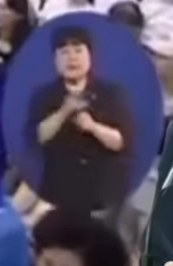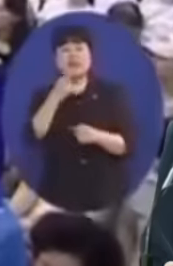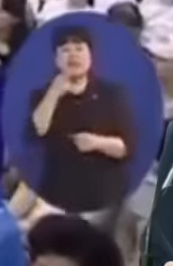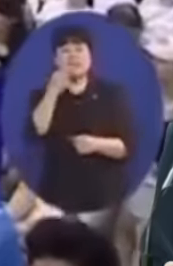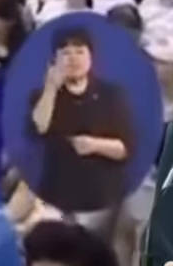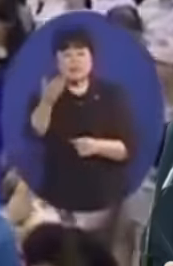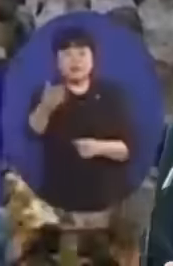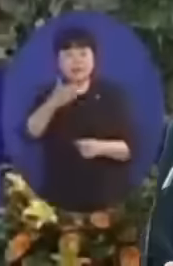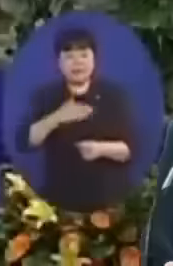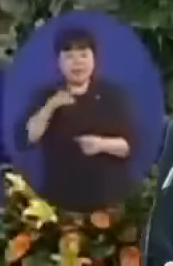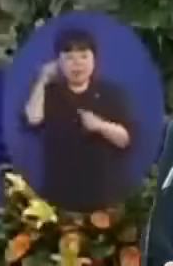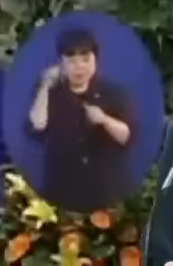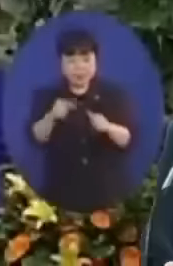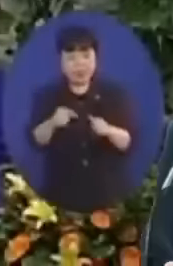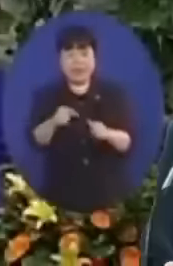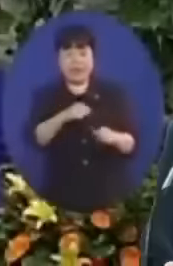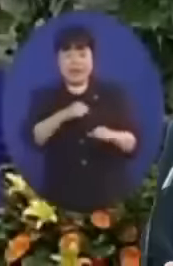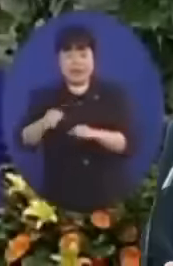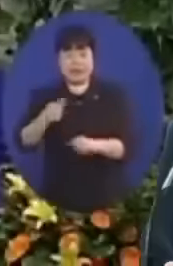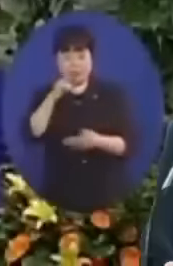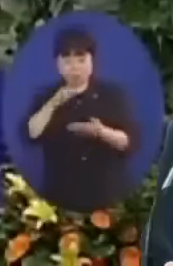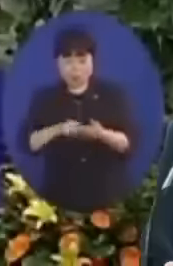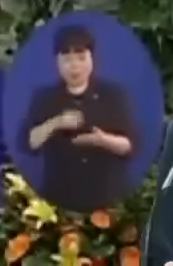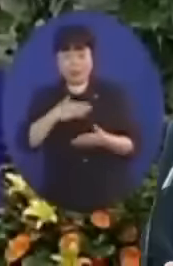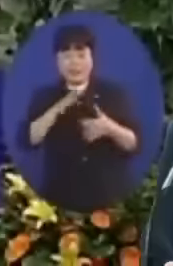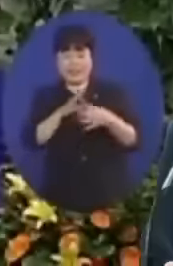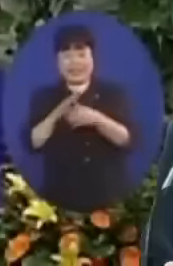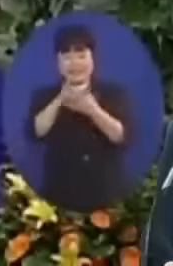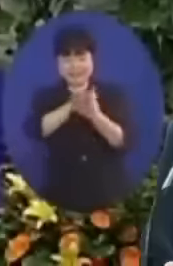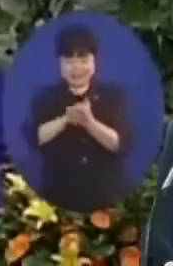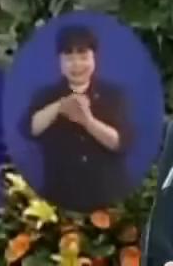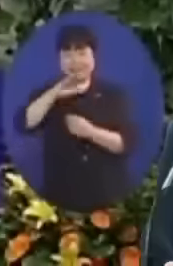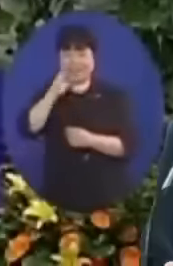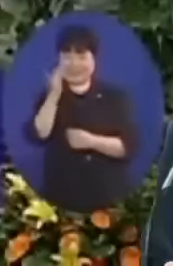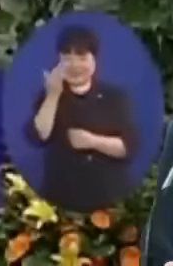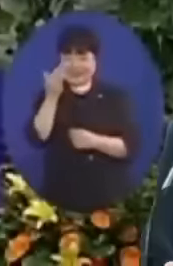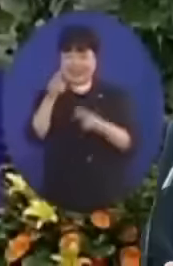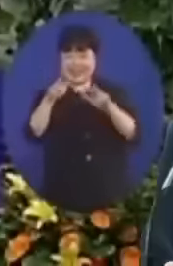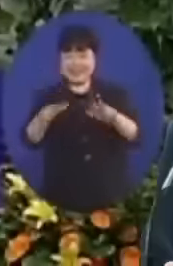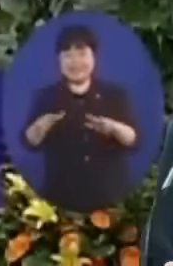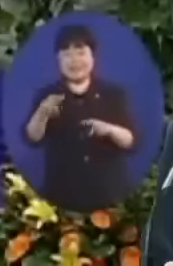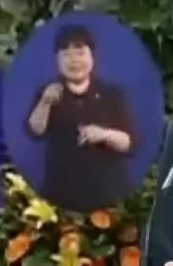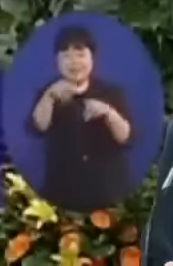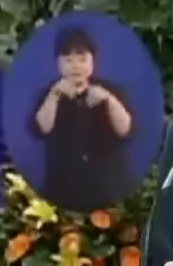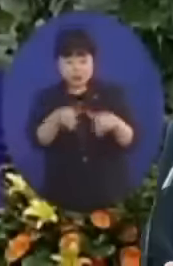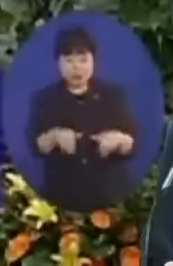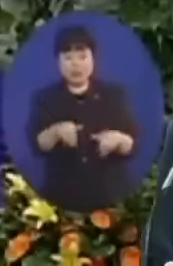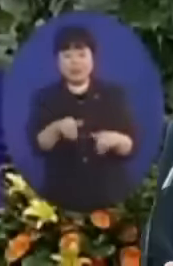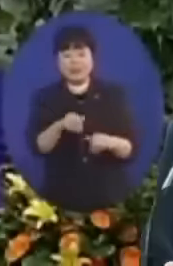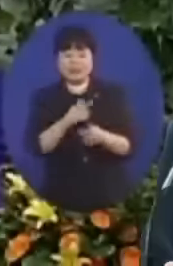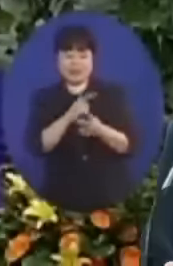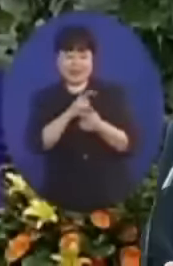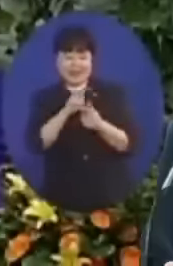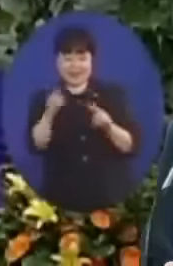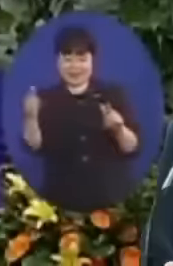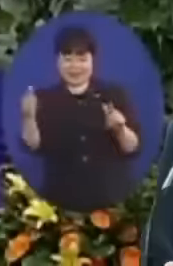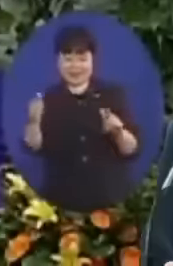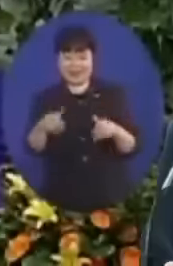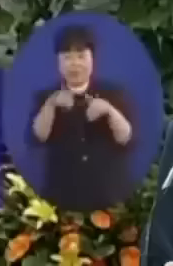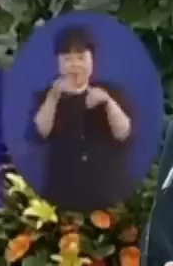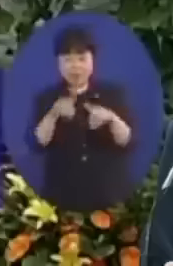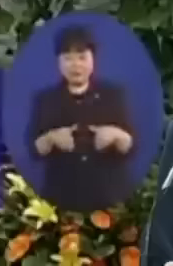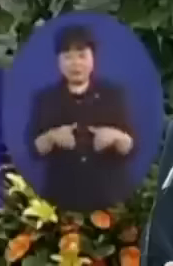없나니 너희는 내가 명하는 대로 행하면 곧 나의 친구라. 이제부터는 너희를 종이라